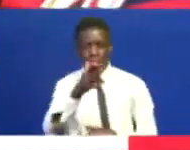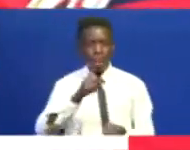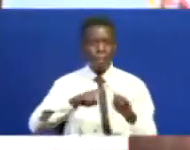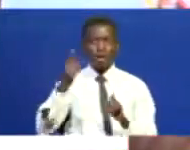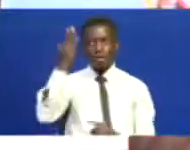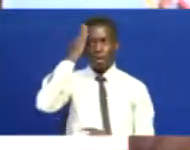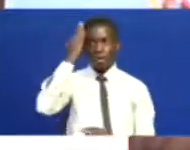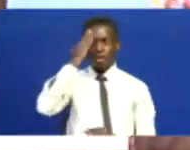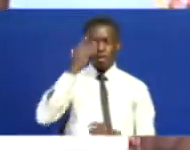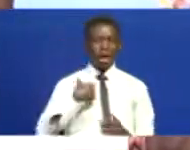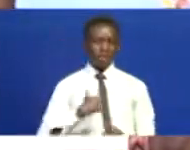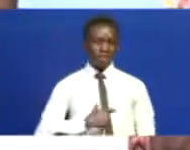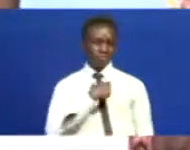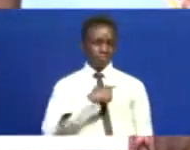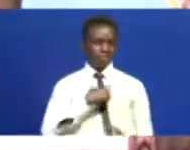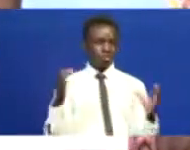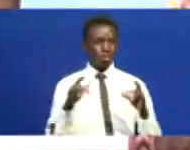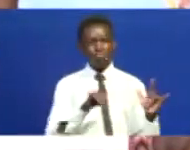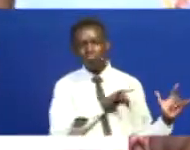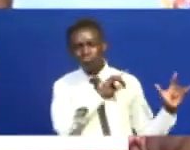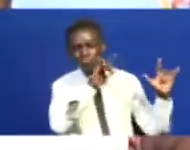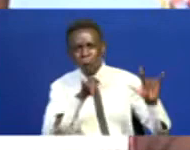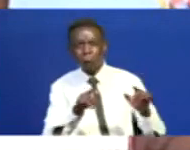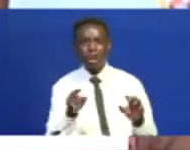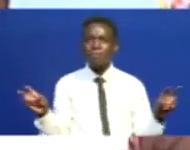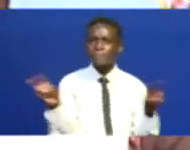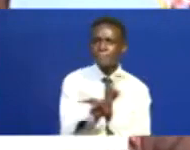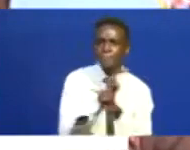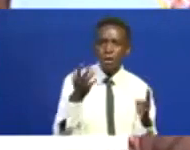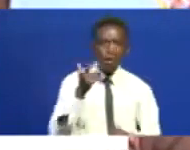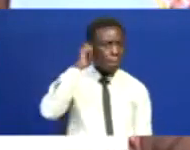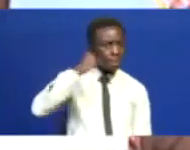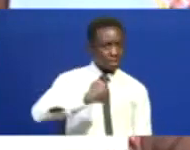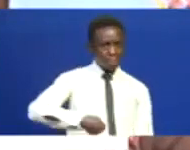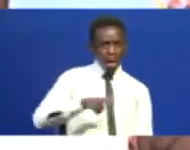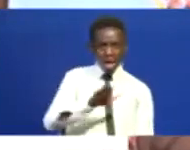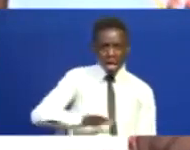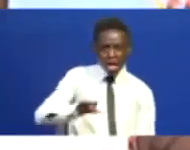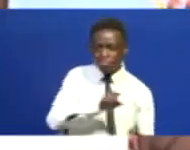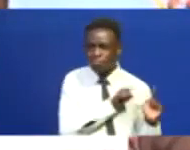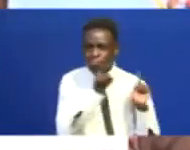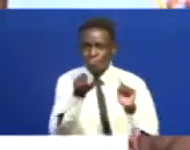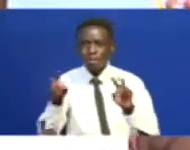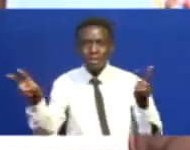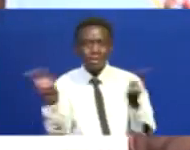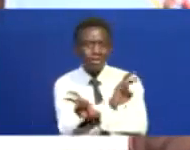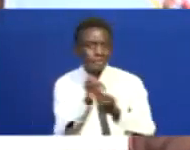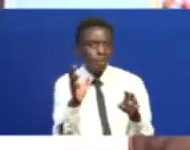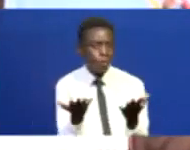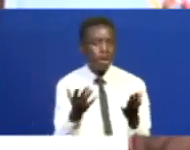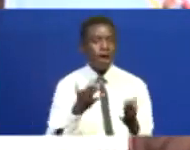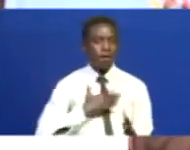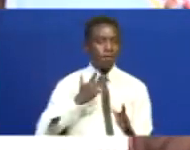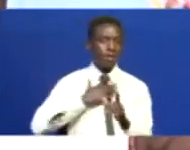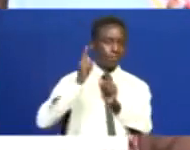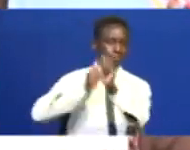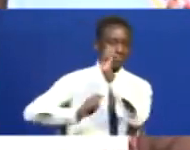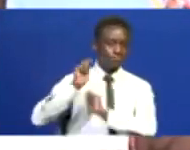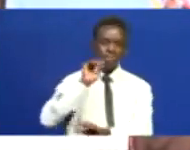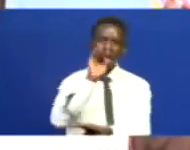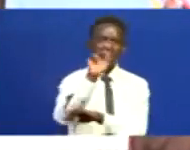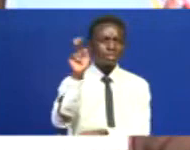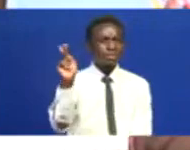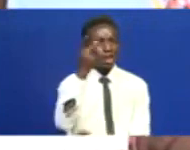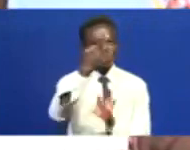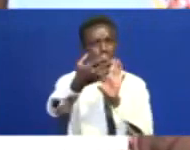Mara kwa sababu ya kuona wanyama pori na kusherehekea mila yetu. Tunawakaribisha Wakenya waungane nasi, na